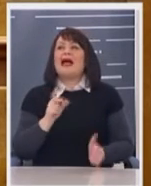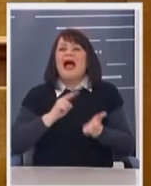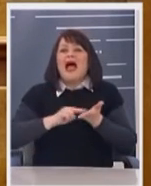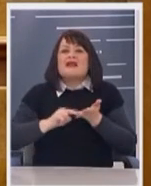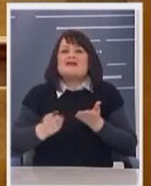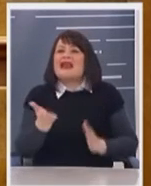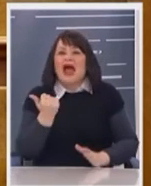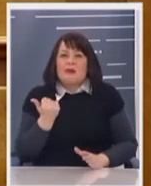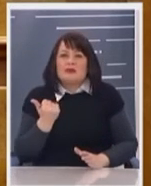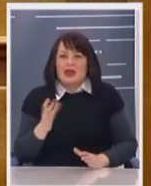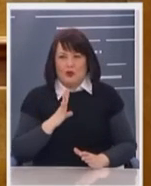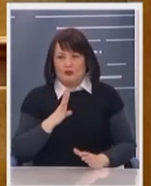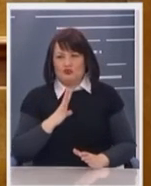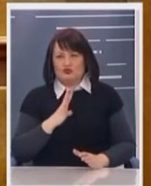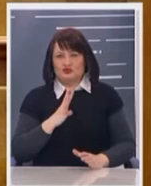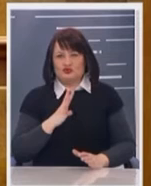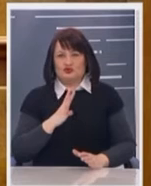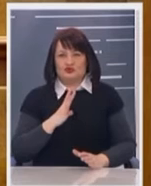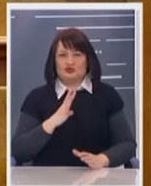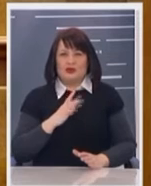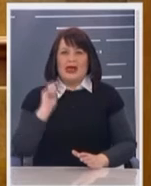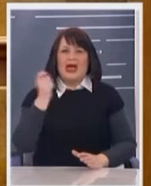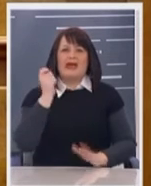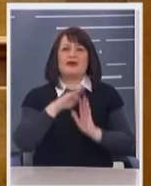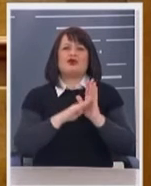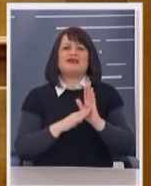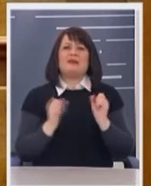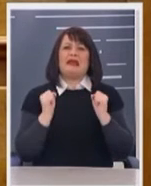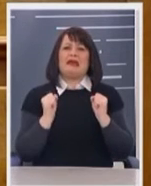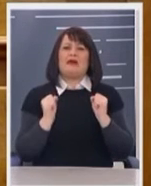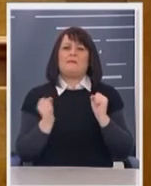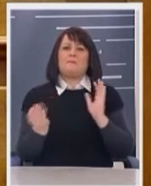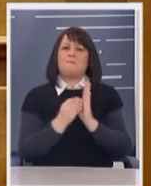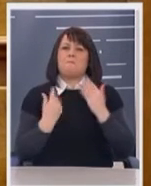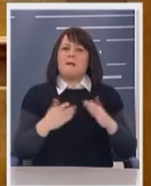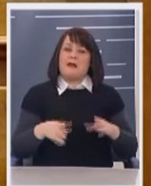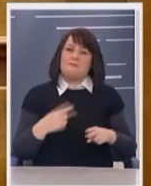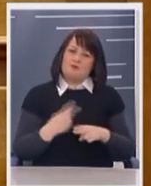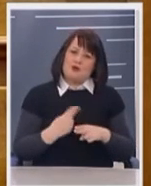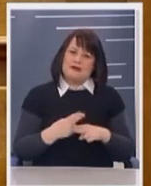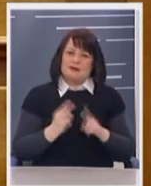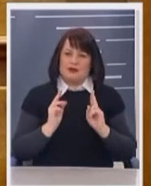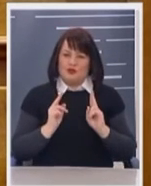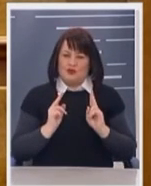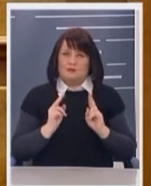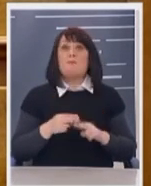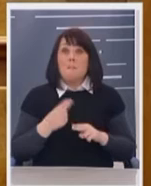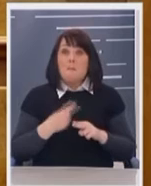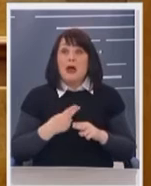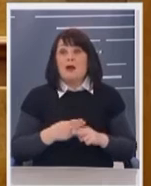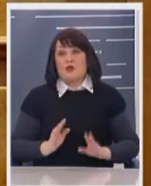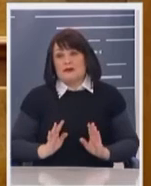ανασφάλιστους συμπολίτες μας στο Εθνικό Σύστημα Υγείας, που ήταν το σημαντικότερο, αν θέλετε, ένα από τα